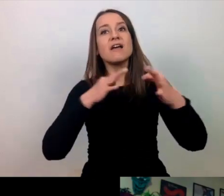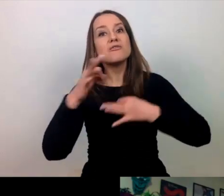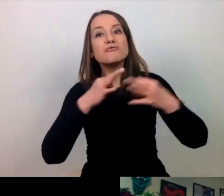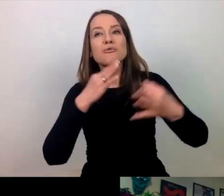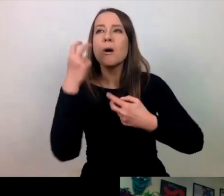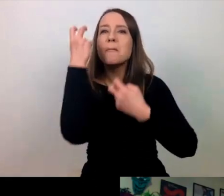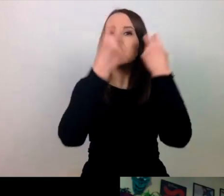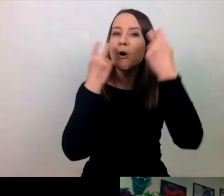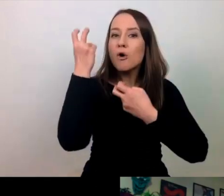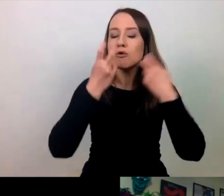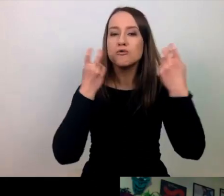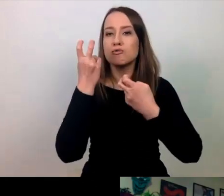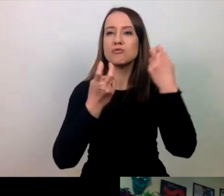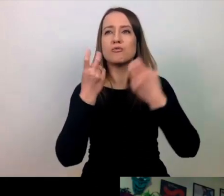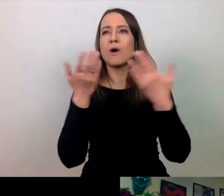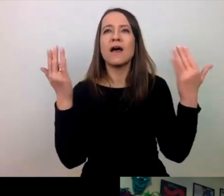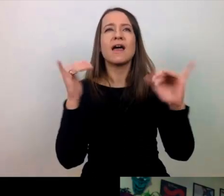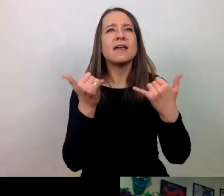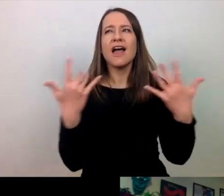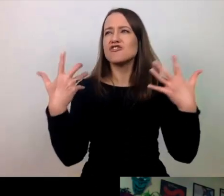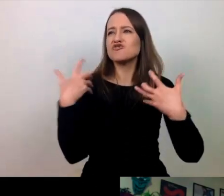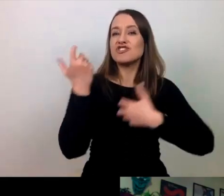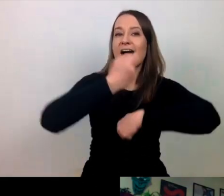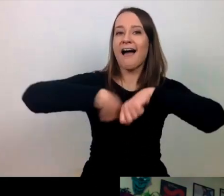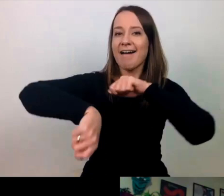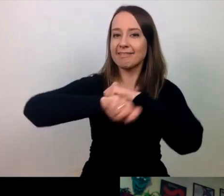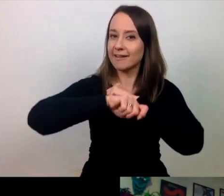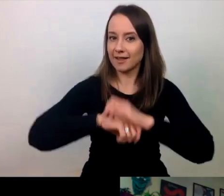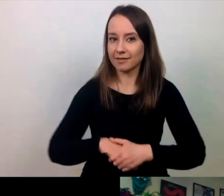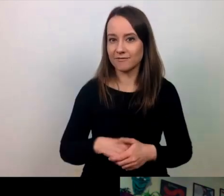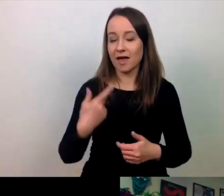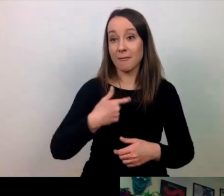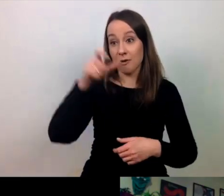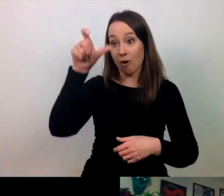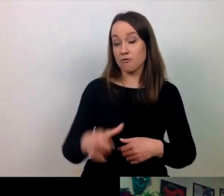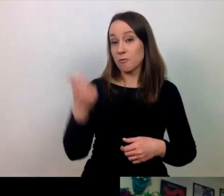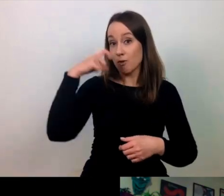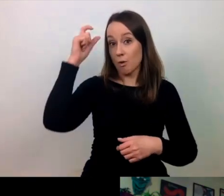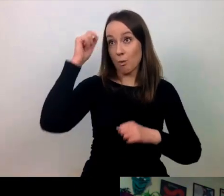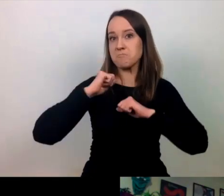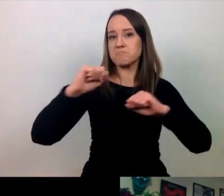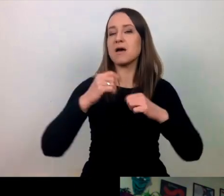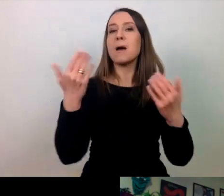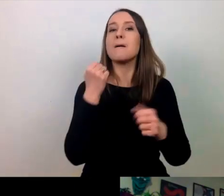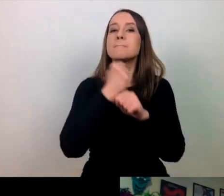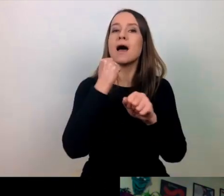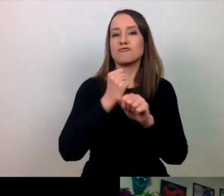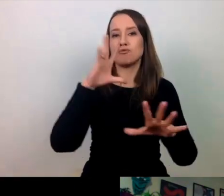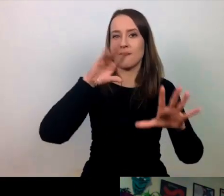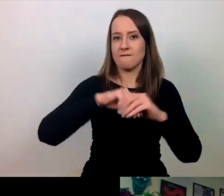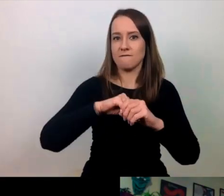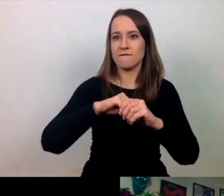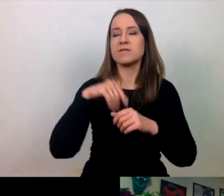trochę alternatywnego życia. Bo zwróćmy uwagę, że ten główny bohater pracuje w galerii ze swoją byłą